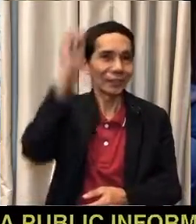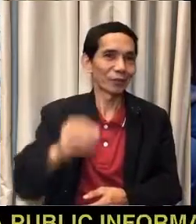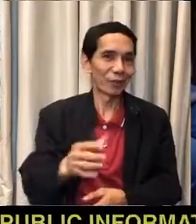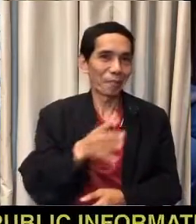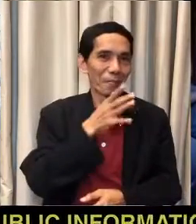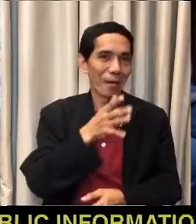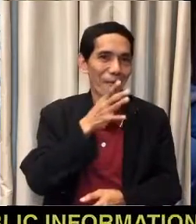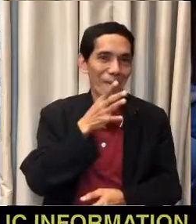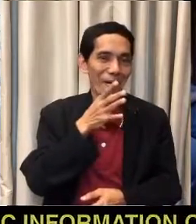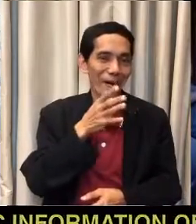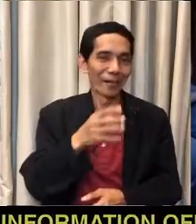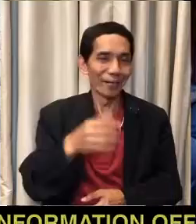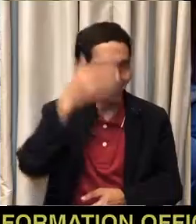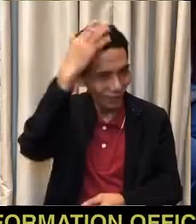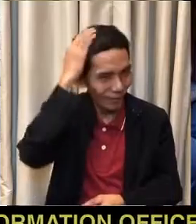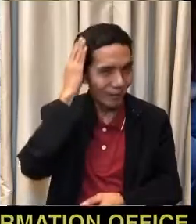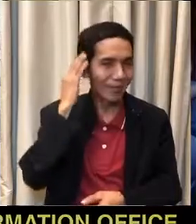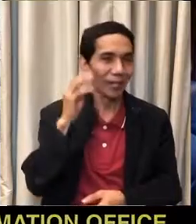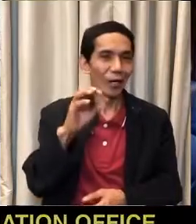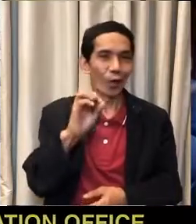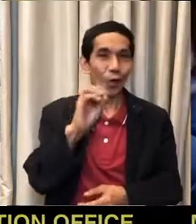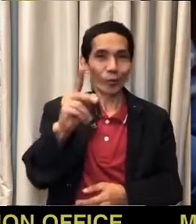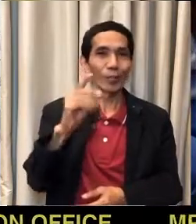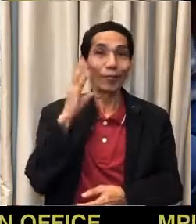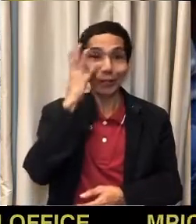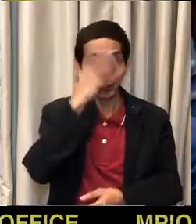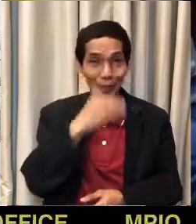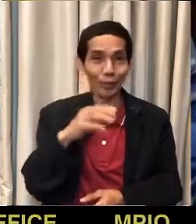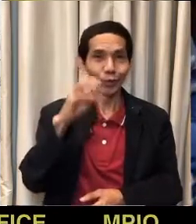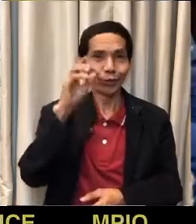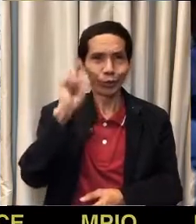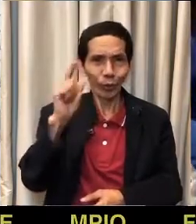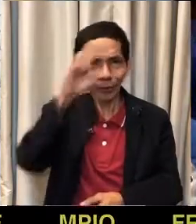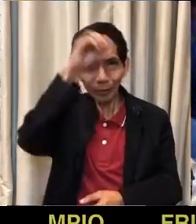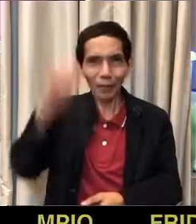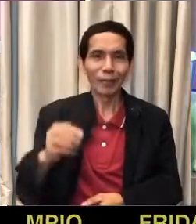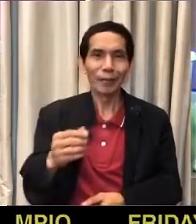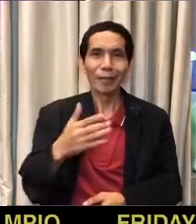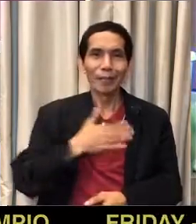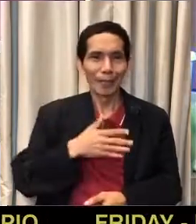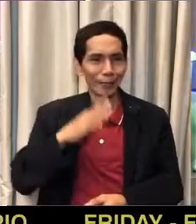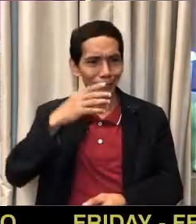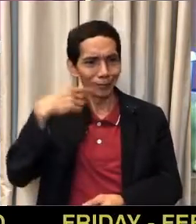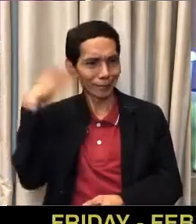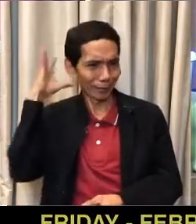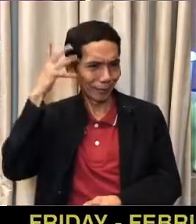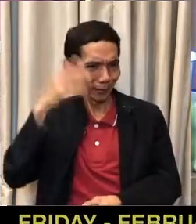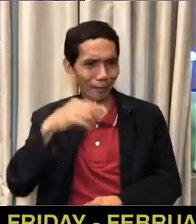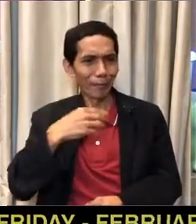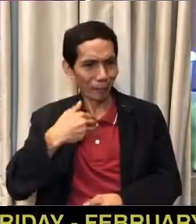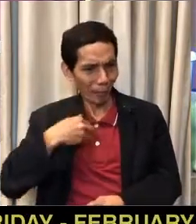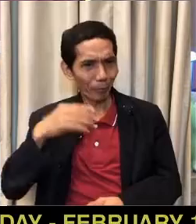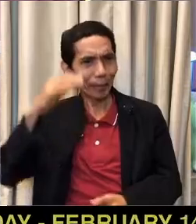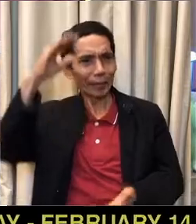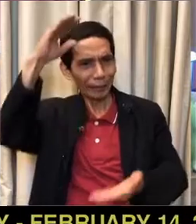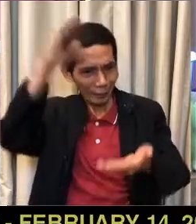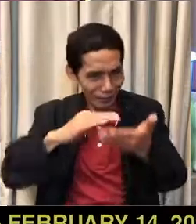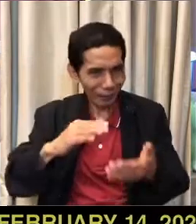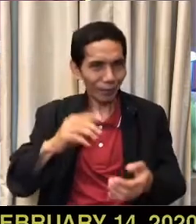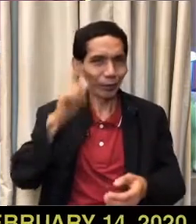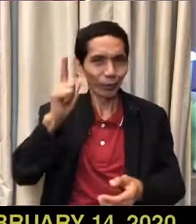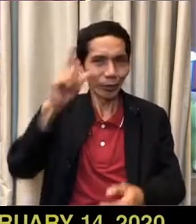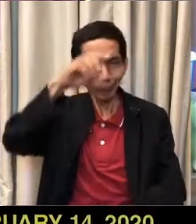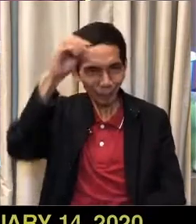Sabi siguro ng nanay, okay yun ha? Oo nga, no? Walang yan itong anak ko, hindi sinasabi sa akin na may discount pala.